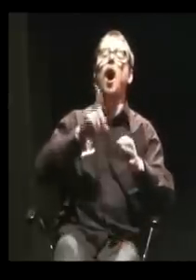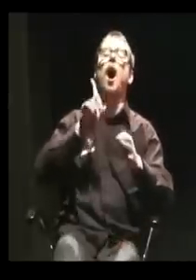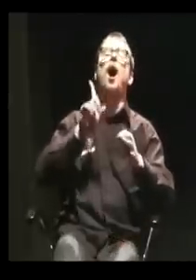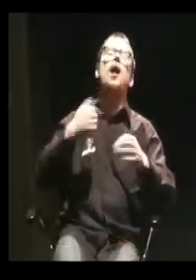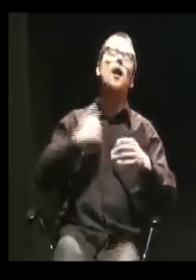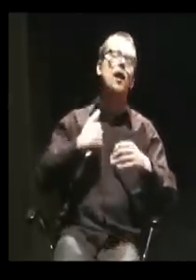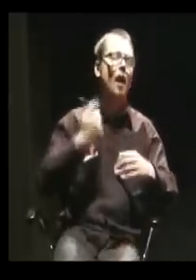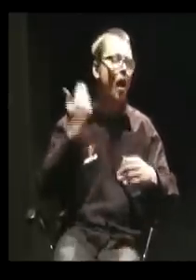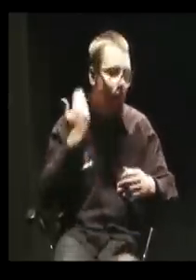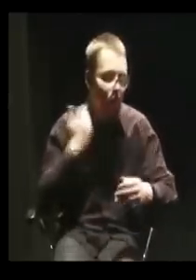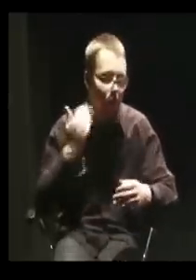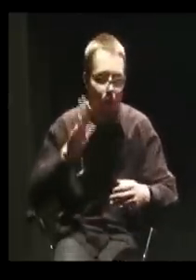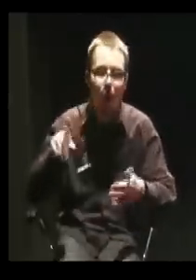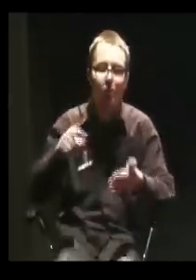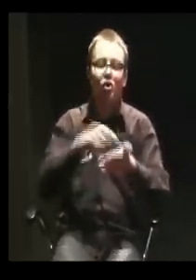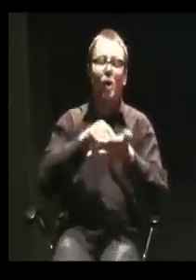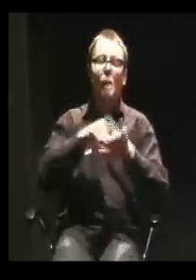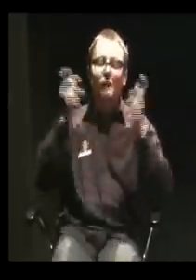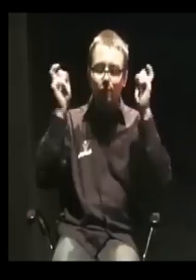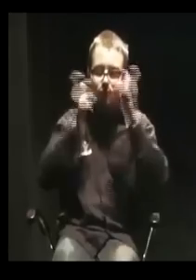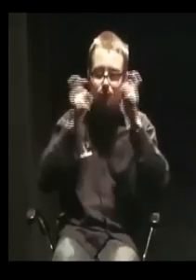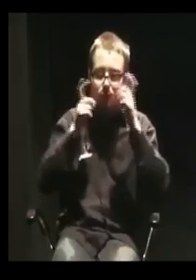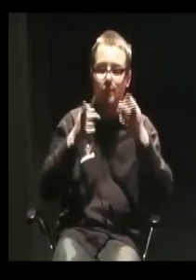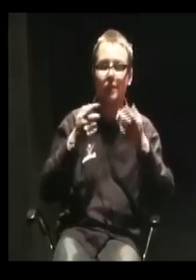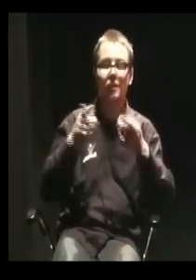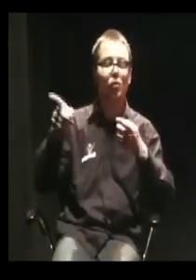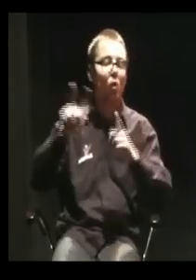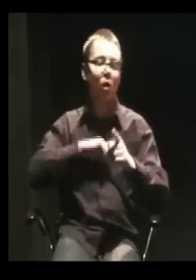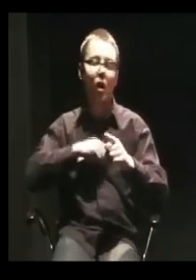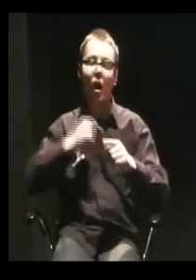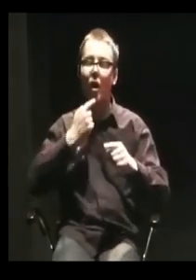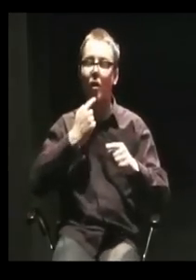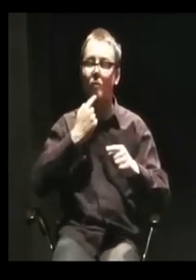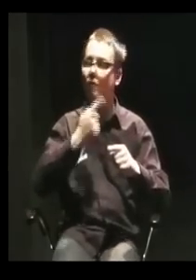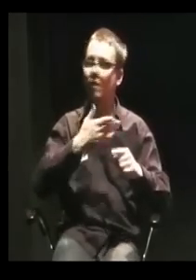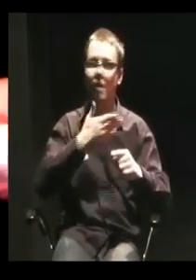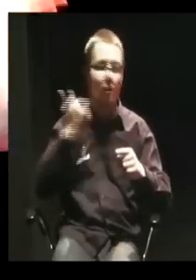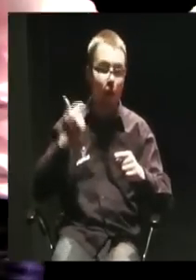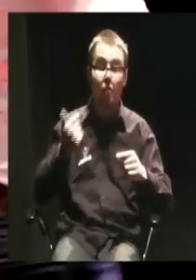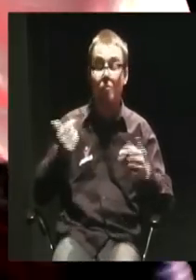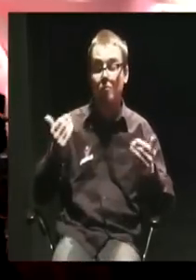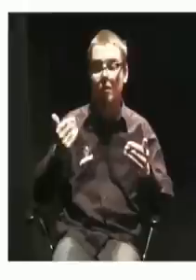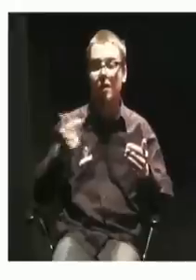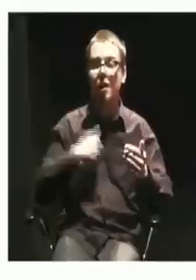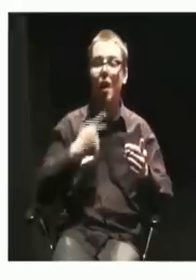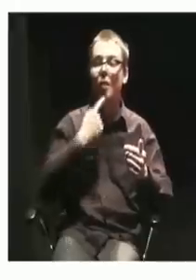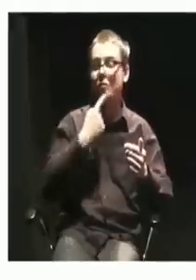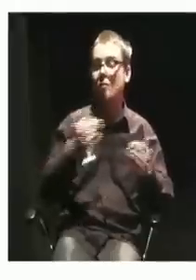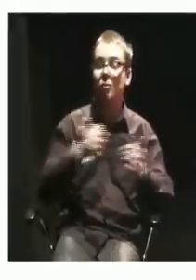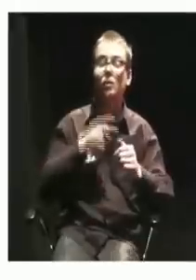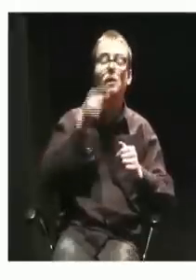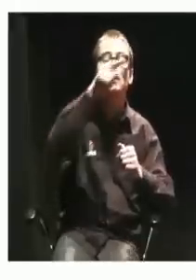tabletkę od głowy? Nie mam. Nawet to może wewnątrz będą mieli. I wszedłem.